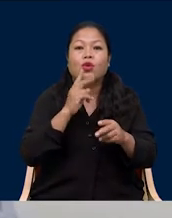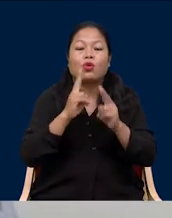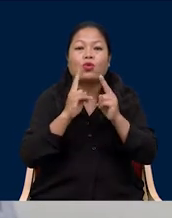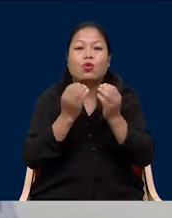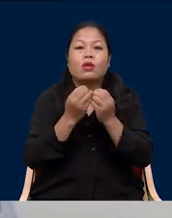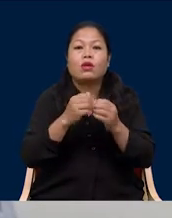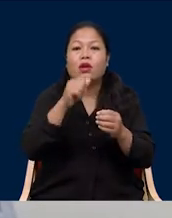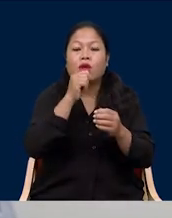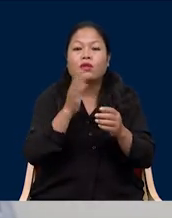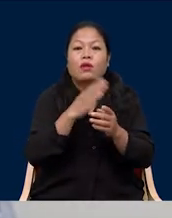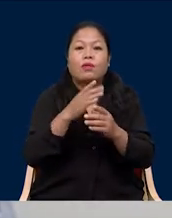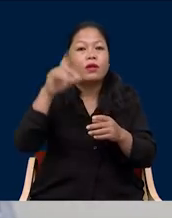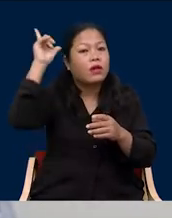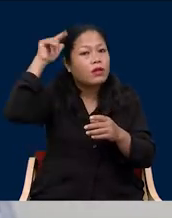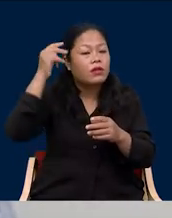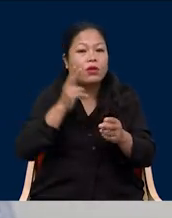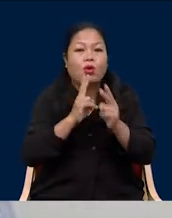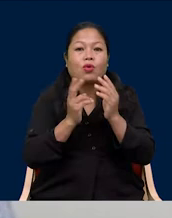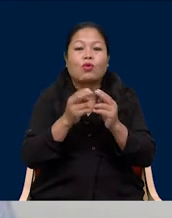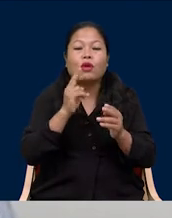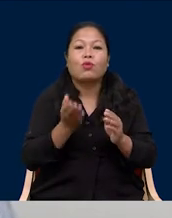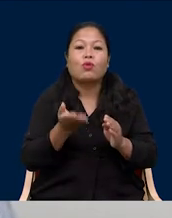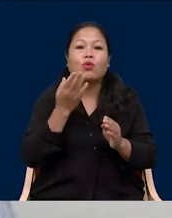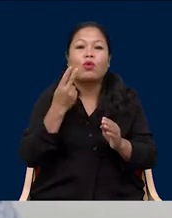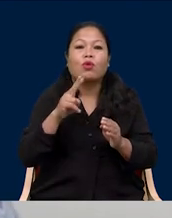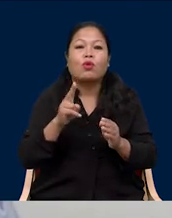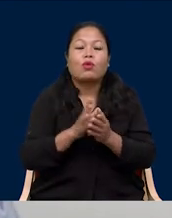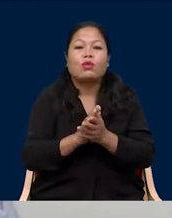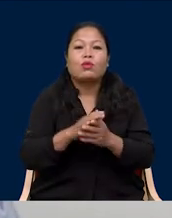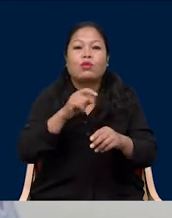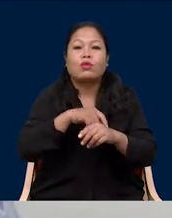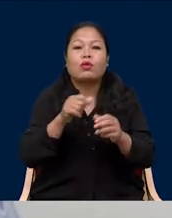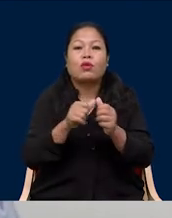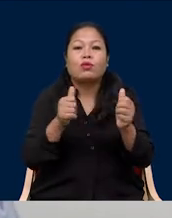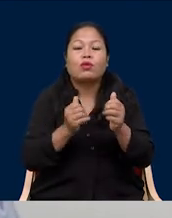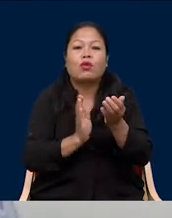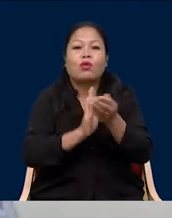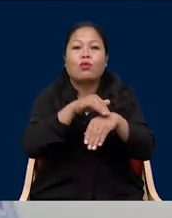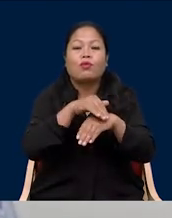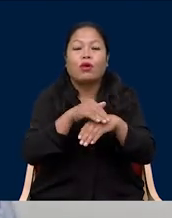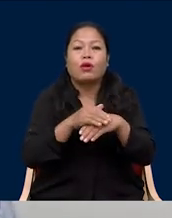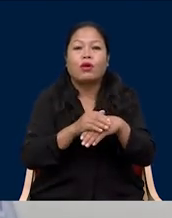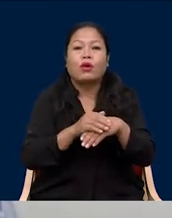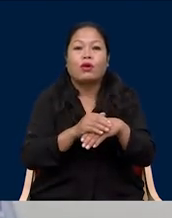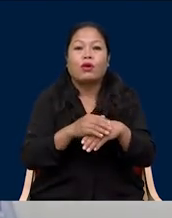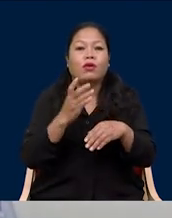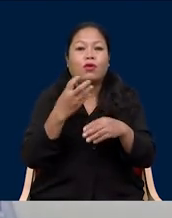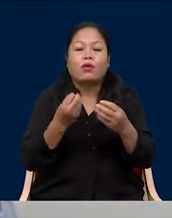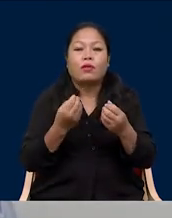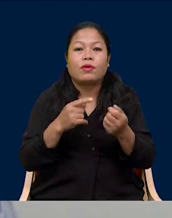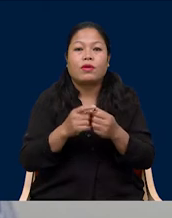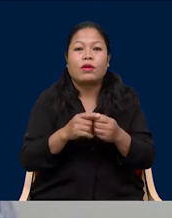केही कुराहरू जस्तो जलवायुजन्य हानि नोक्सानीको कुरा यहाँले उठाउनु भयो, त्यो चाहिँ अनुकूलन हुने भन्दा पनि बढी यो चाहिँ अब अनुकूलनले